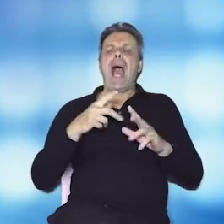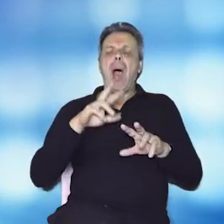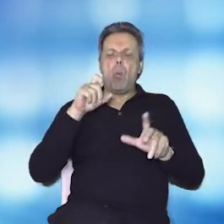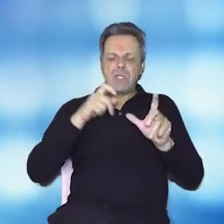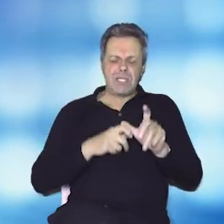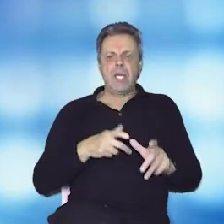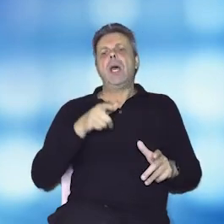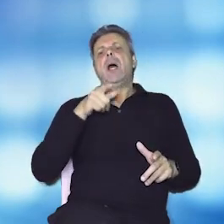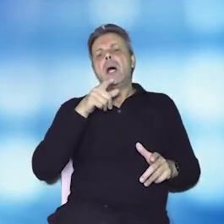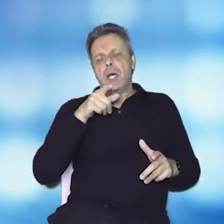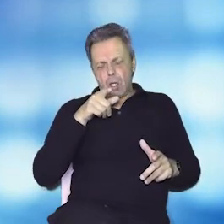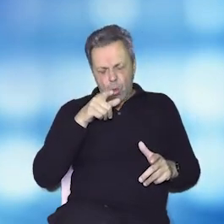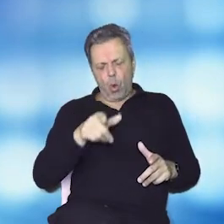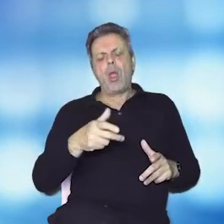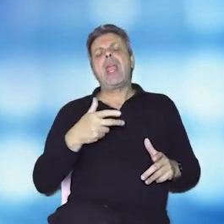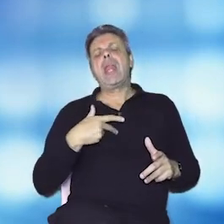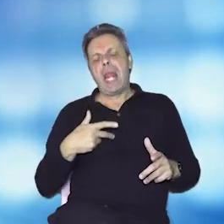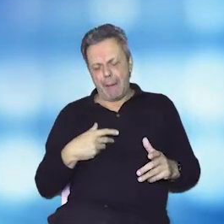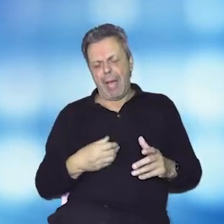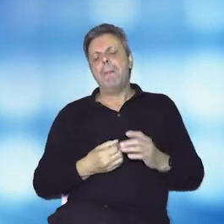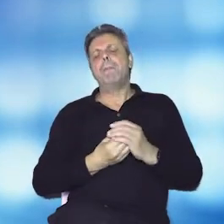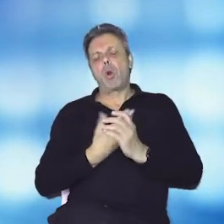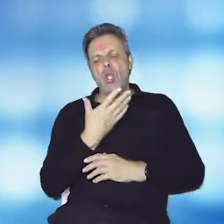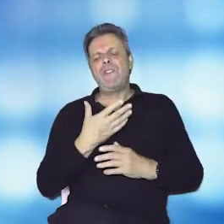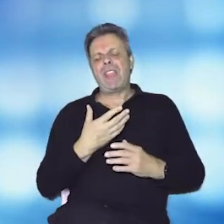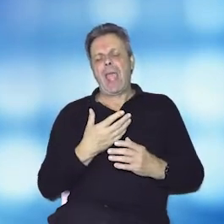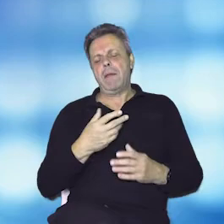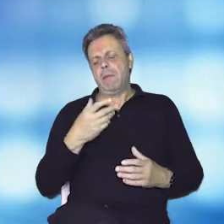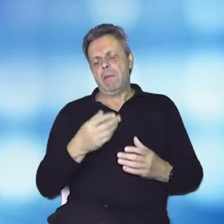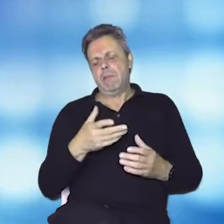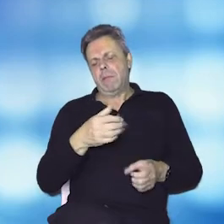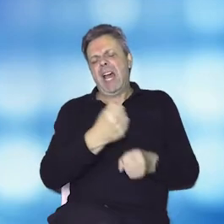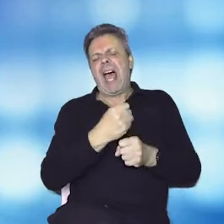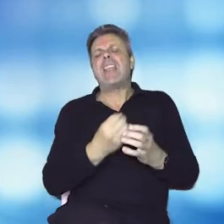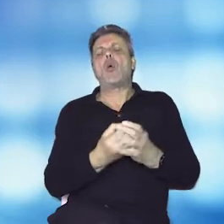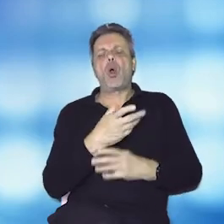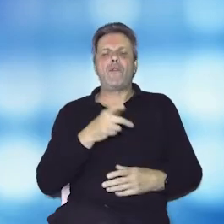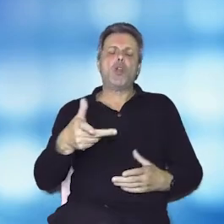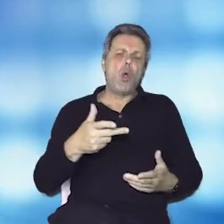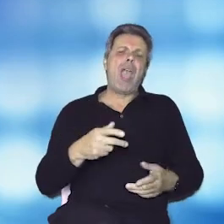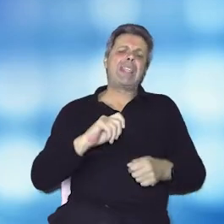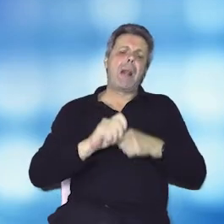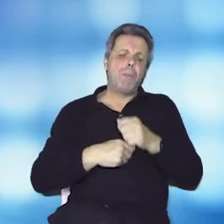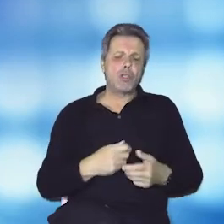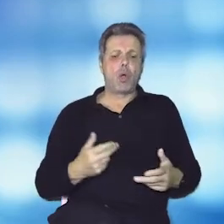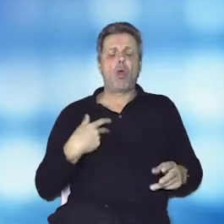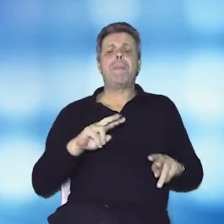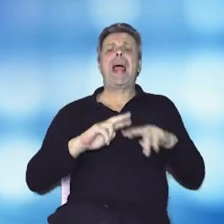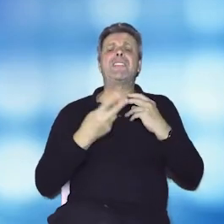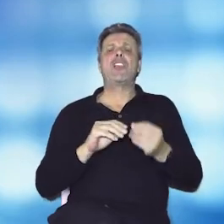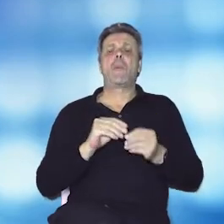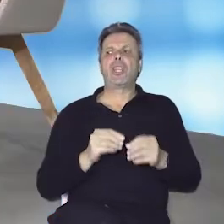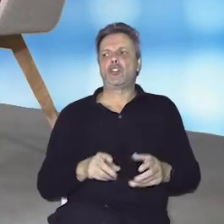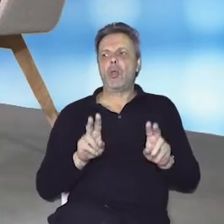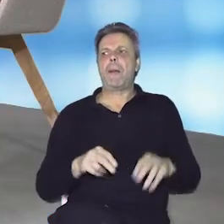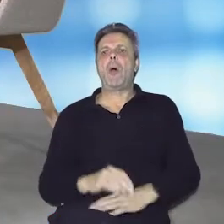proizvodi gorive elemente za našu elektranu. Tako da je to jedan komercijalni posao koji mi na svjetskom tržištu... No, kako